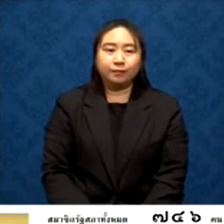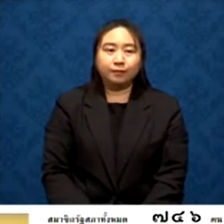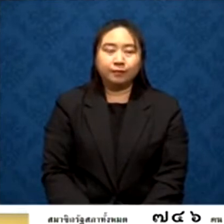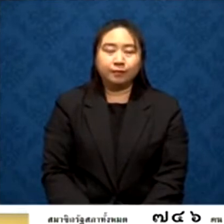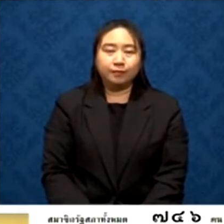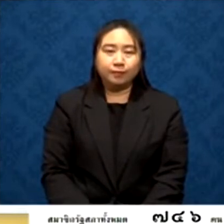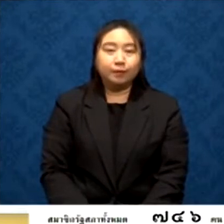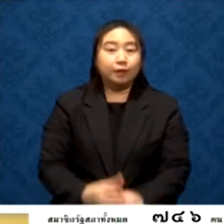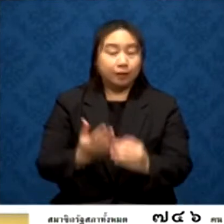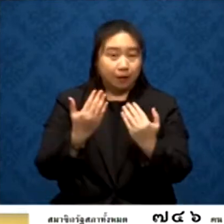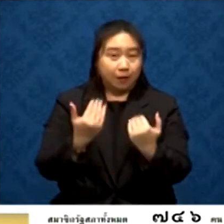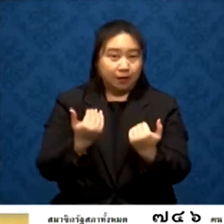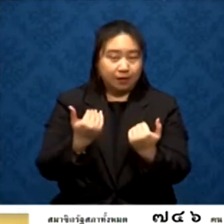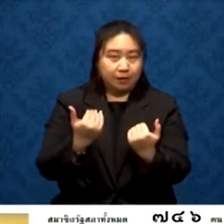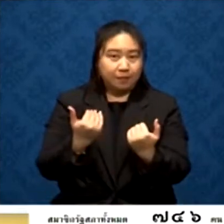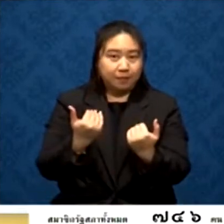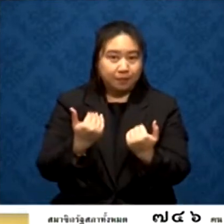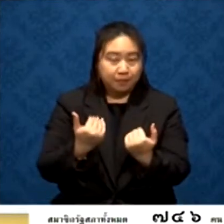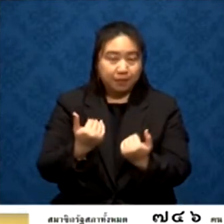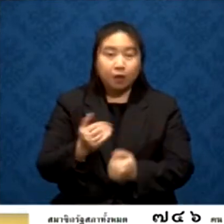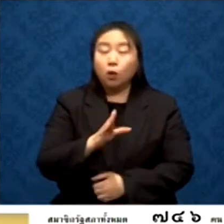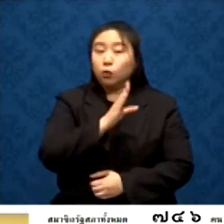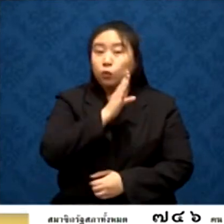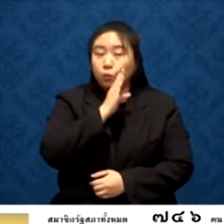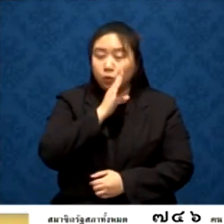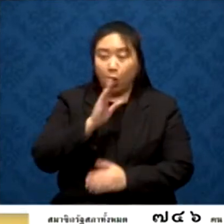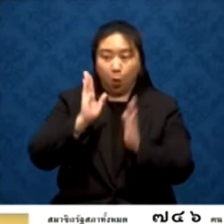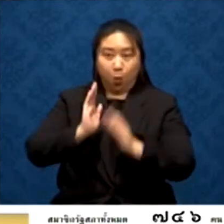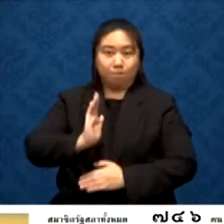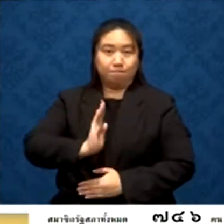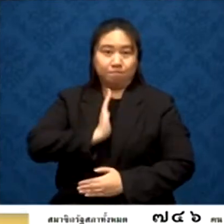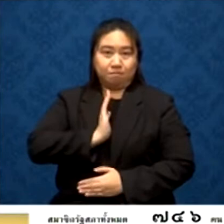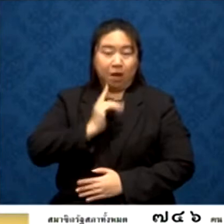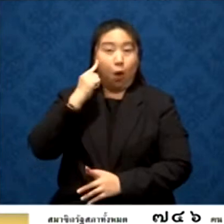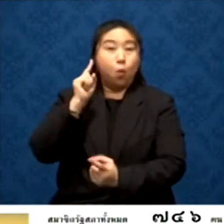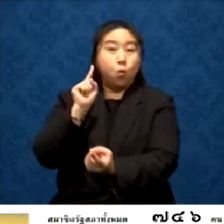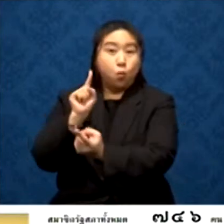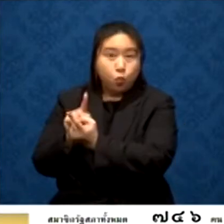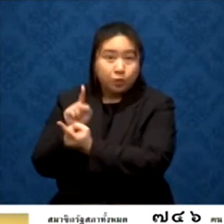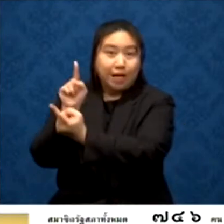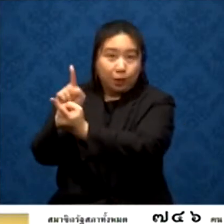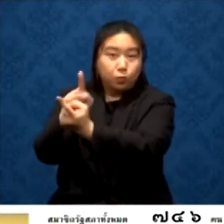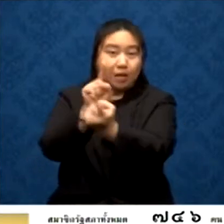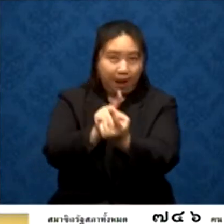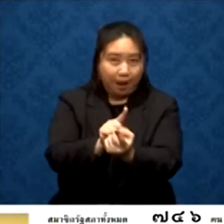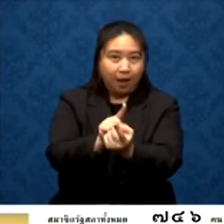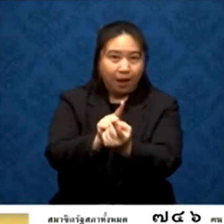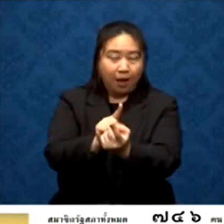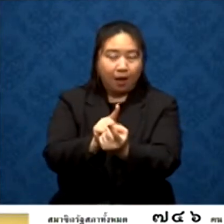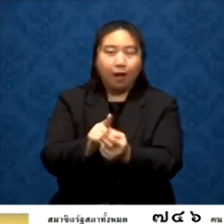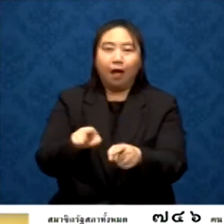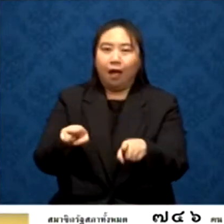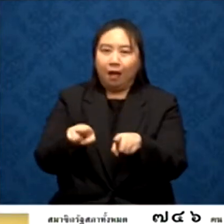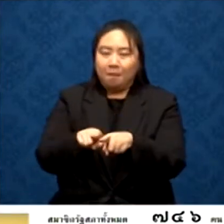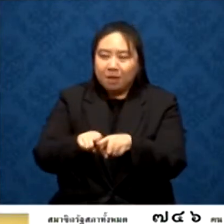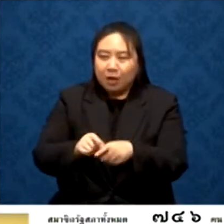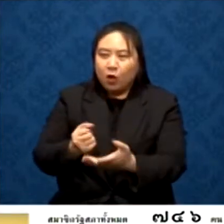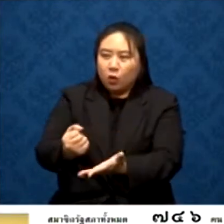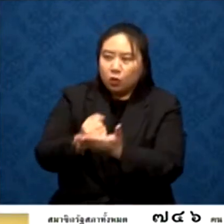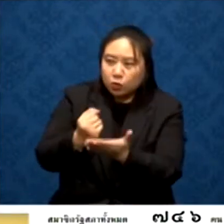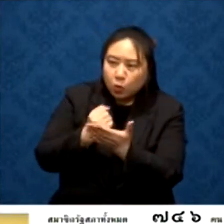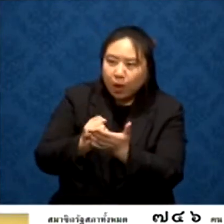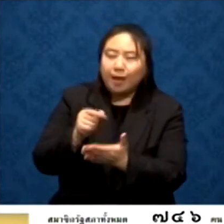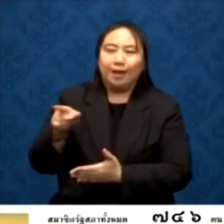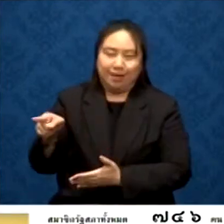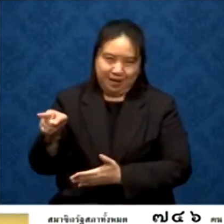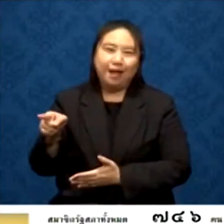รู้จักกับบิ๊กเนมเหล่านั้นใช้เส้นสายที่มีเพื่อวิ่งเต้นคดีมันได้ผลจริงๆเพราะ